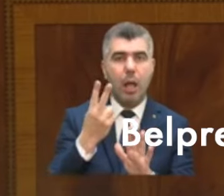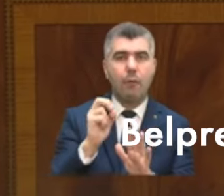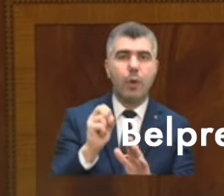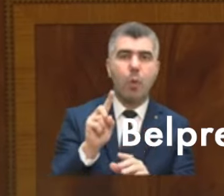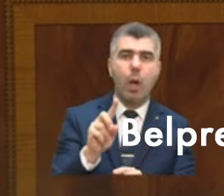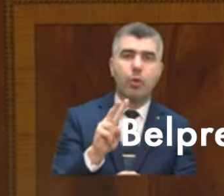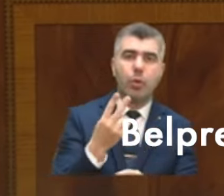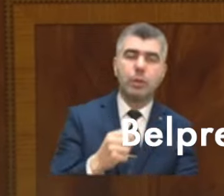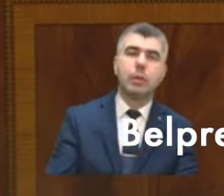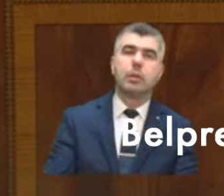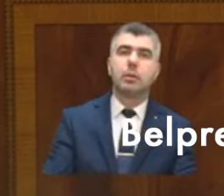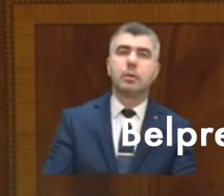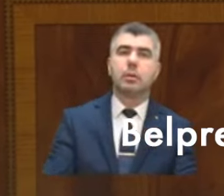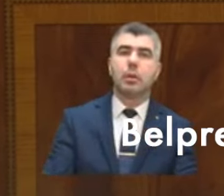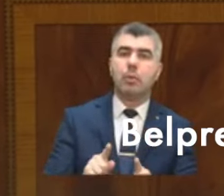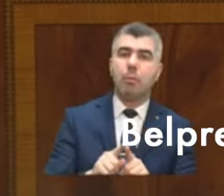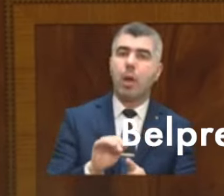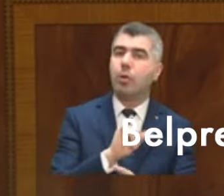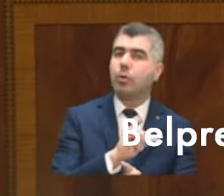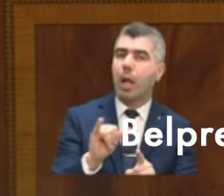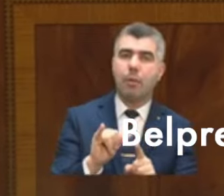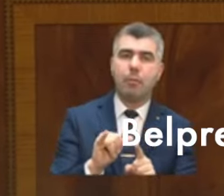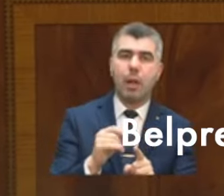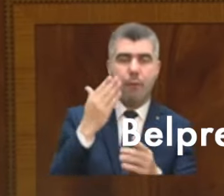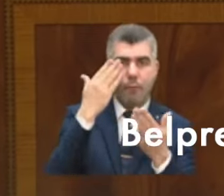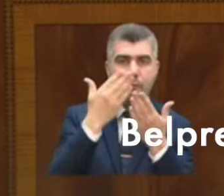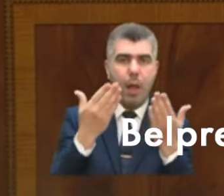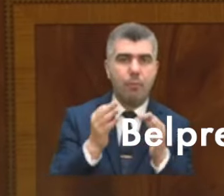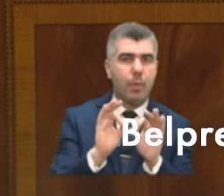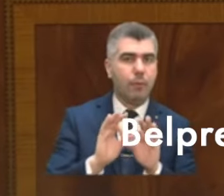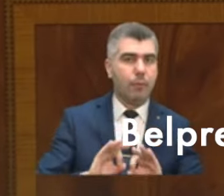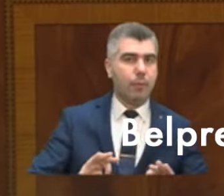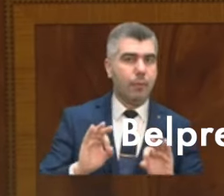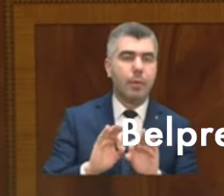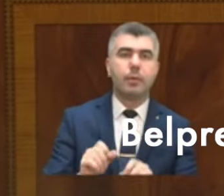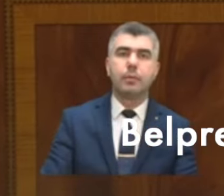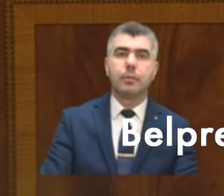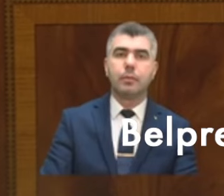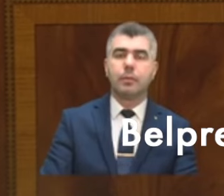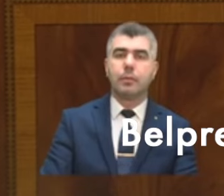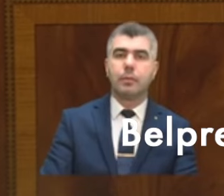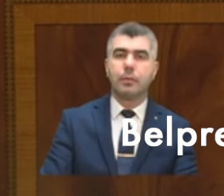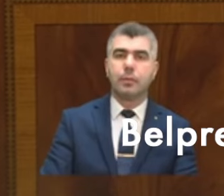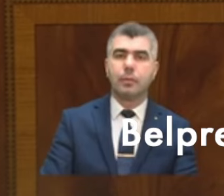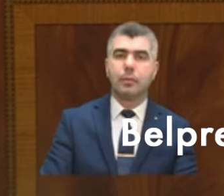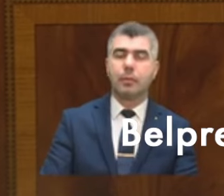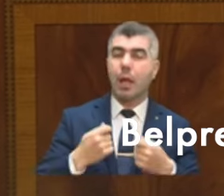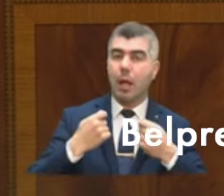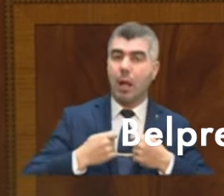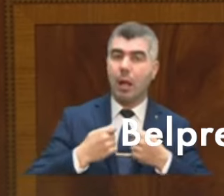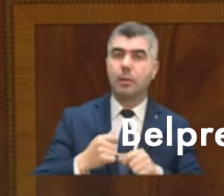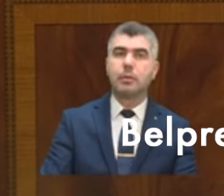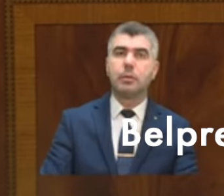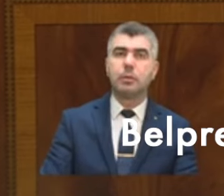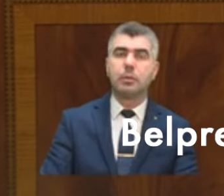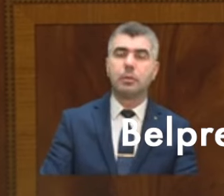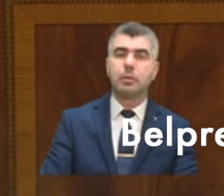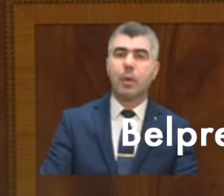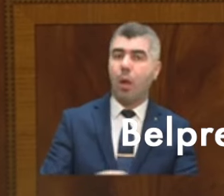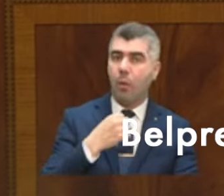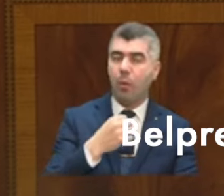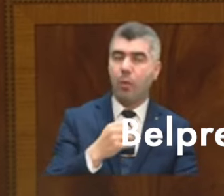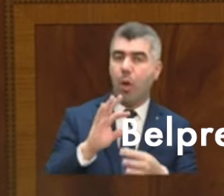2021 وهو امر غير مفهوم سيد الرئيس المحترم ساتناول